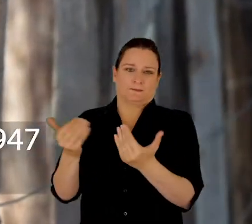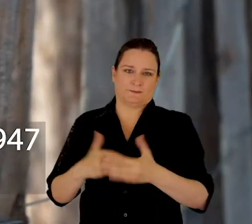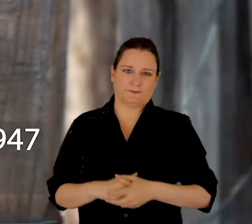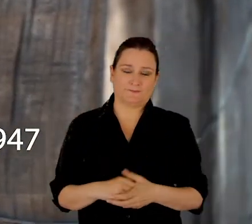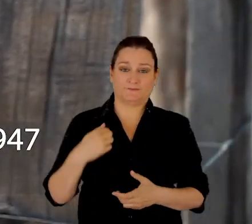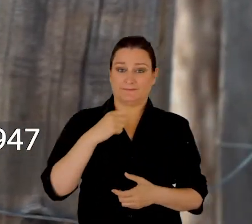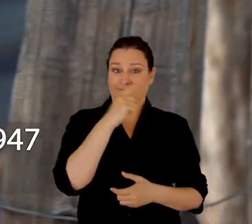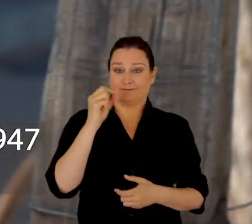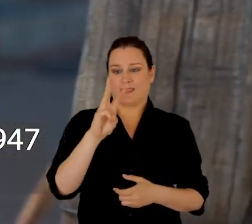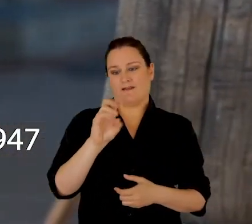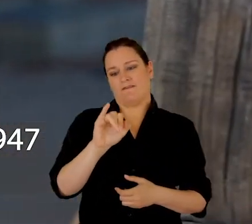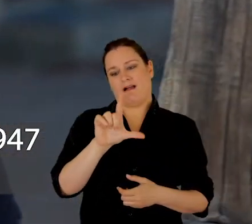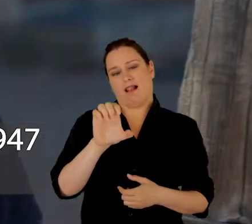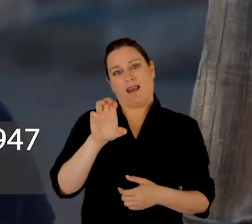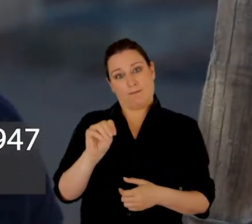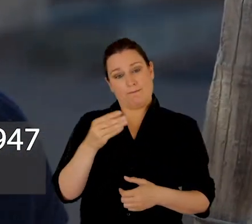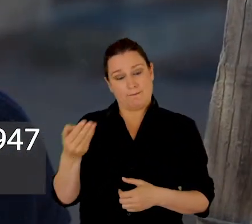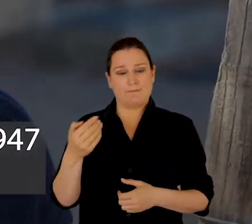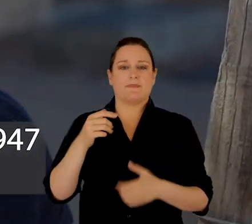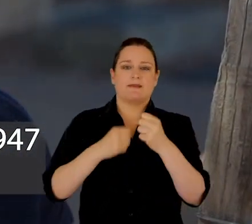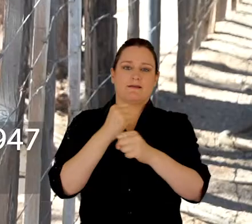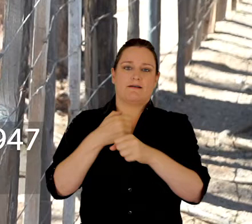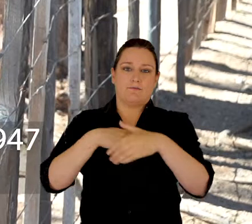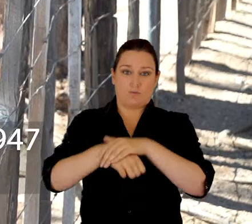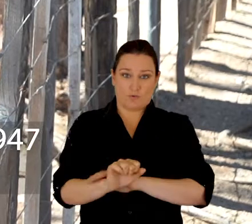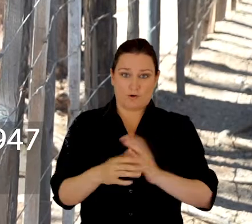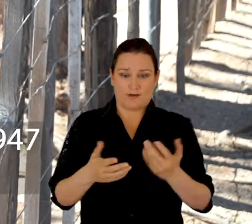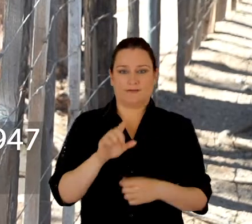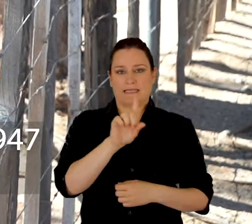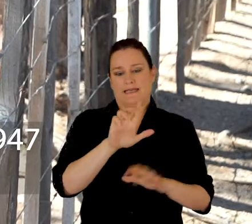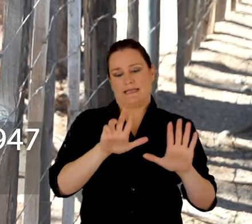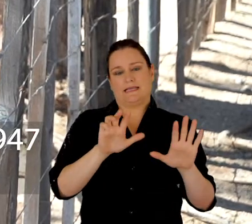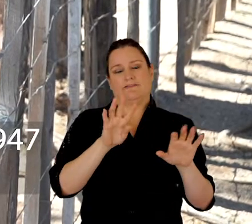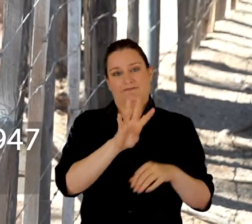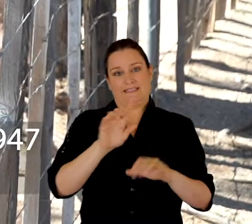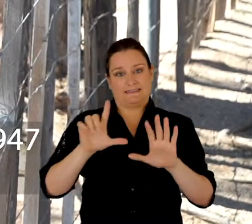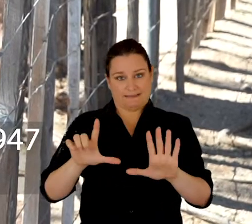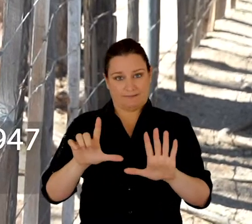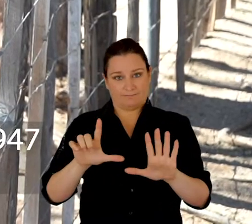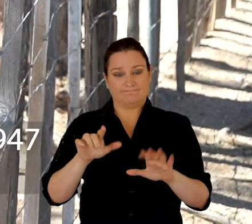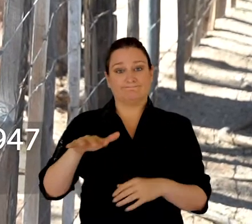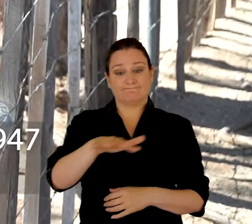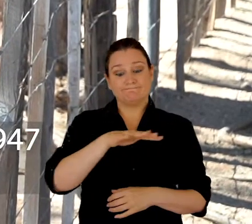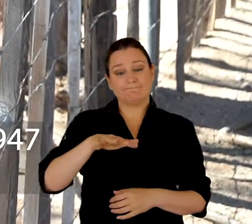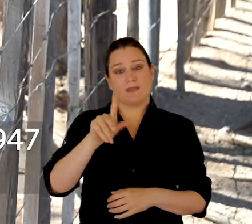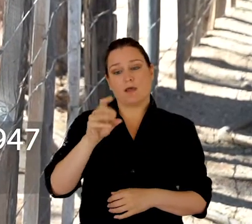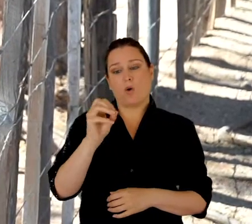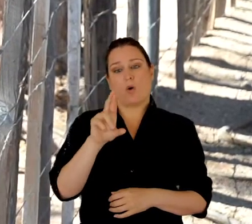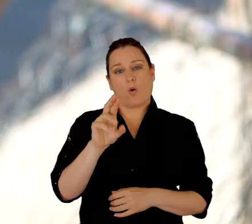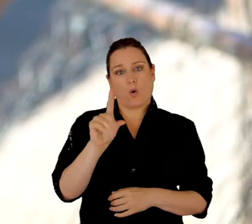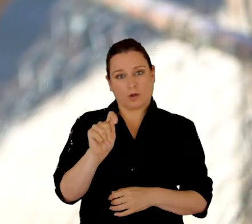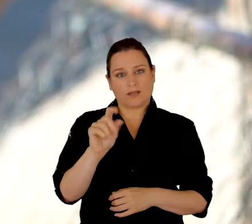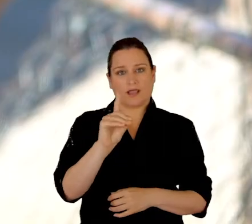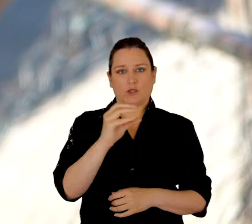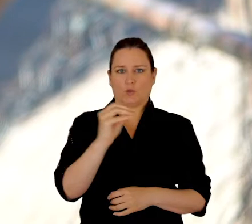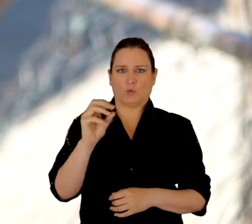Ik is Willem de Klerk, geboren 15 september 1947 in Kortoren. Daar had